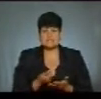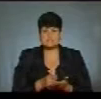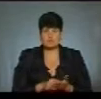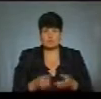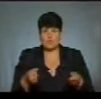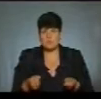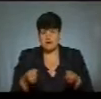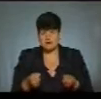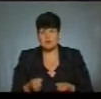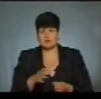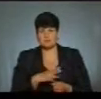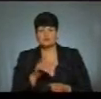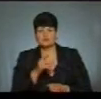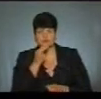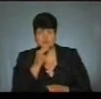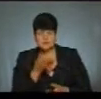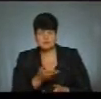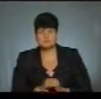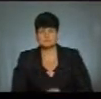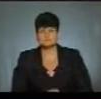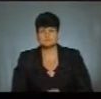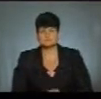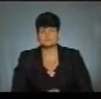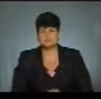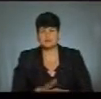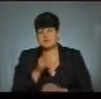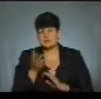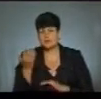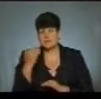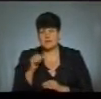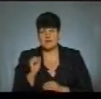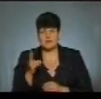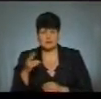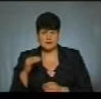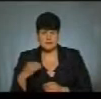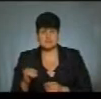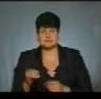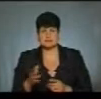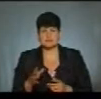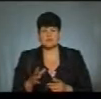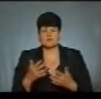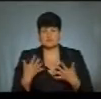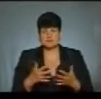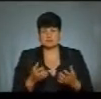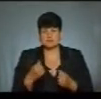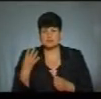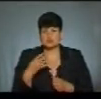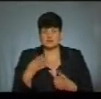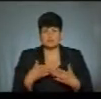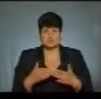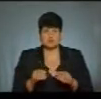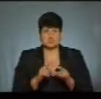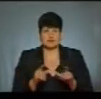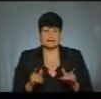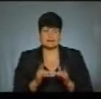баняк, і було з чого поїсти. Під час попередніх акцій валізи підтримки отримали 40 випускників шкіл-інтернатів